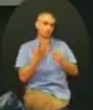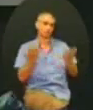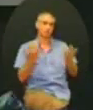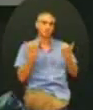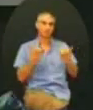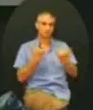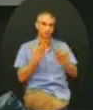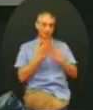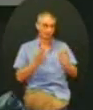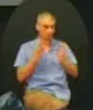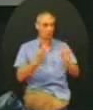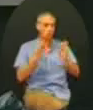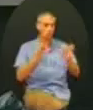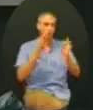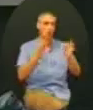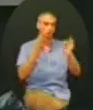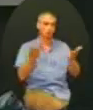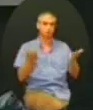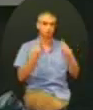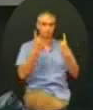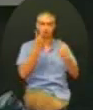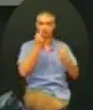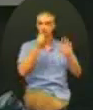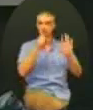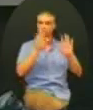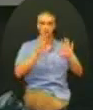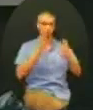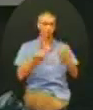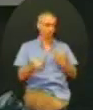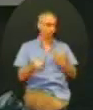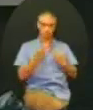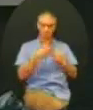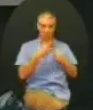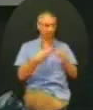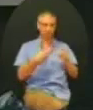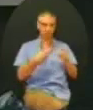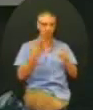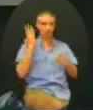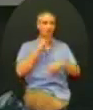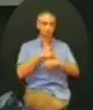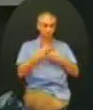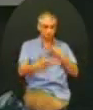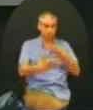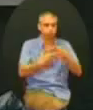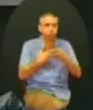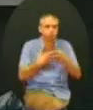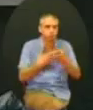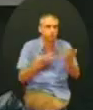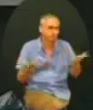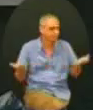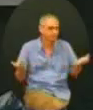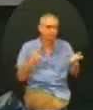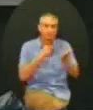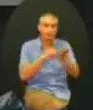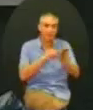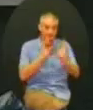אז עכשיו כשדחו את זה עוד ועוד ועוד ועוד, אז פתאום ה-26 באוקטובר, שזה היה עוד חצי שנה והיה המון זמן, נהיה קרוב, אף על פי כן,